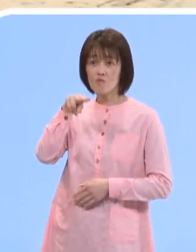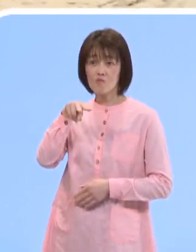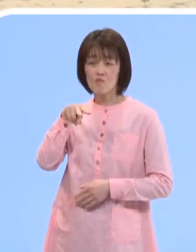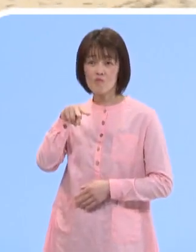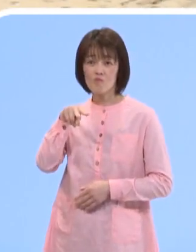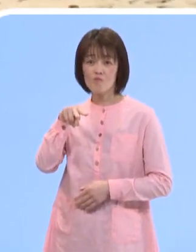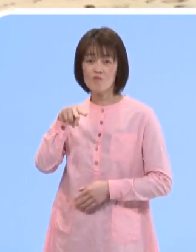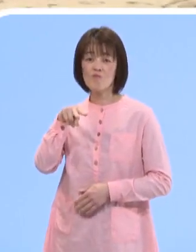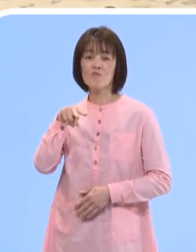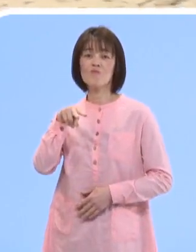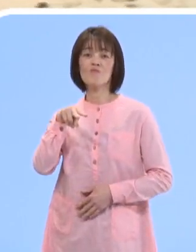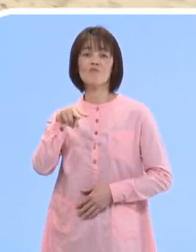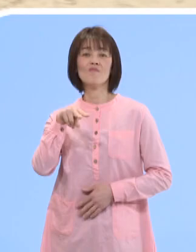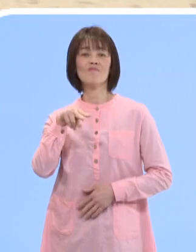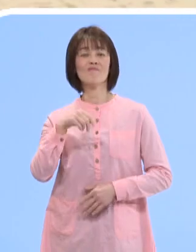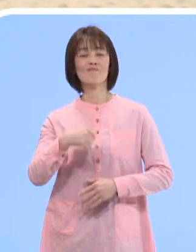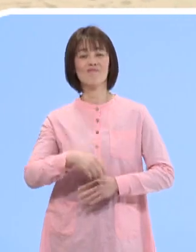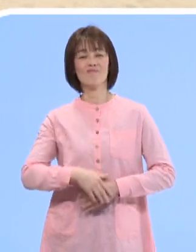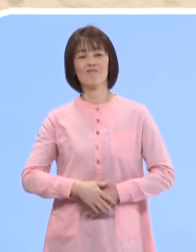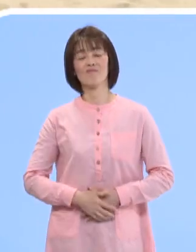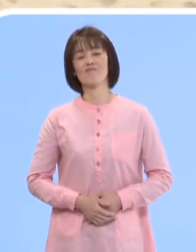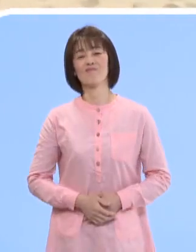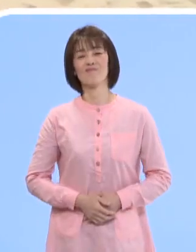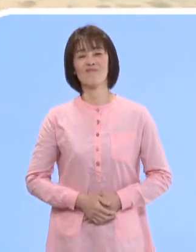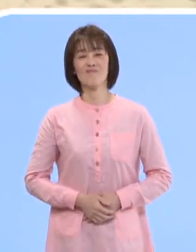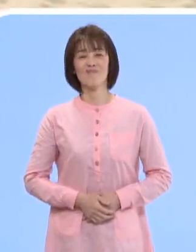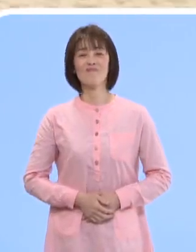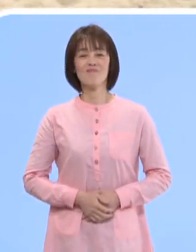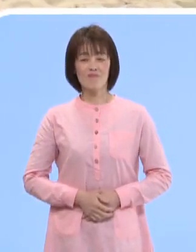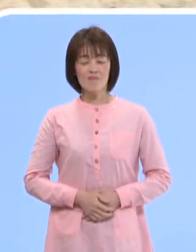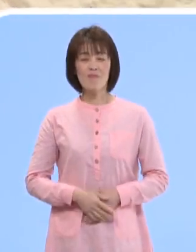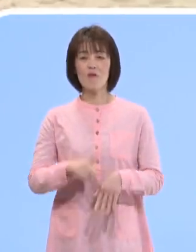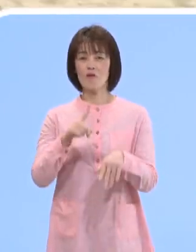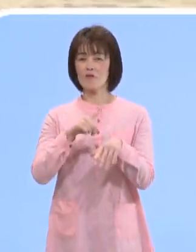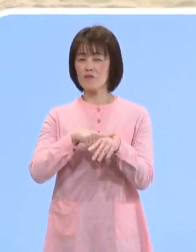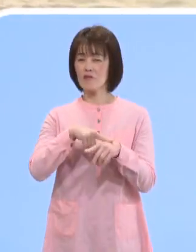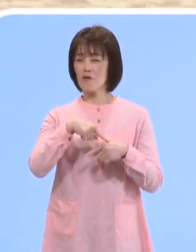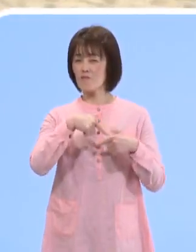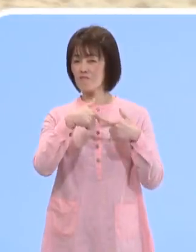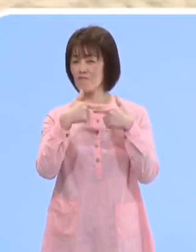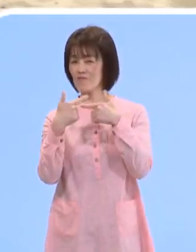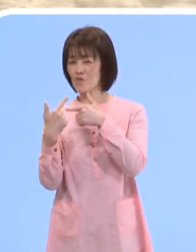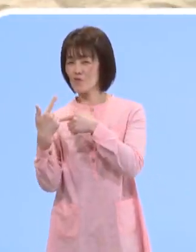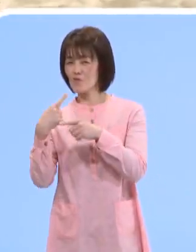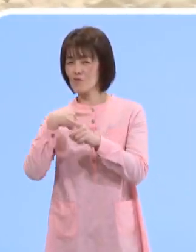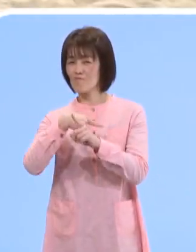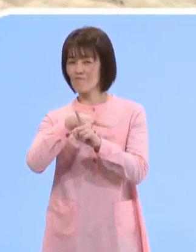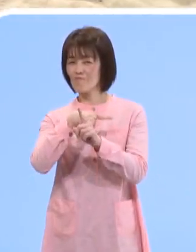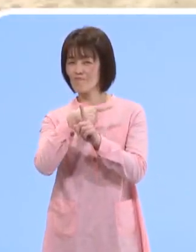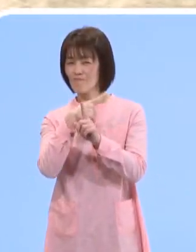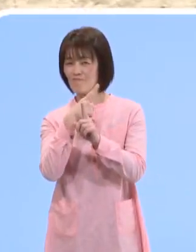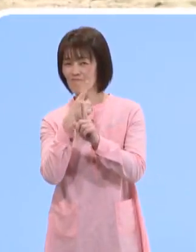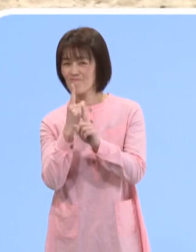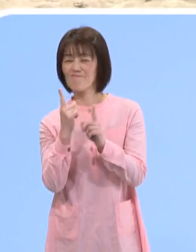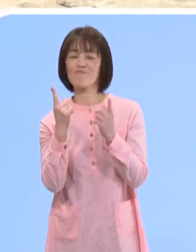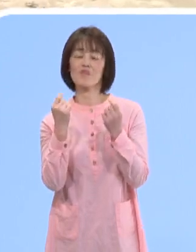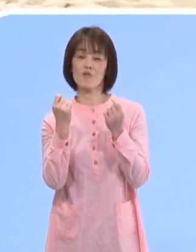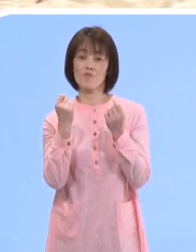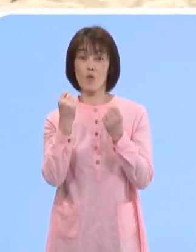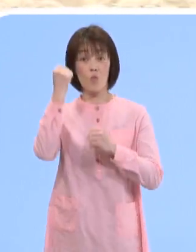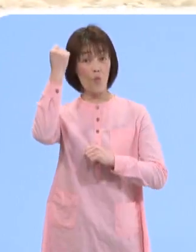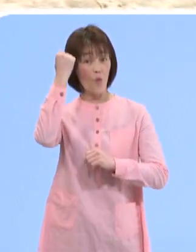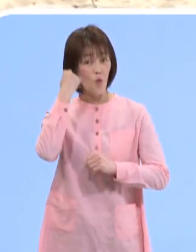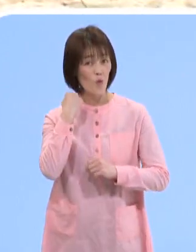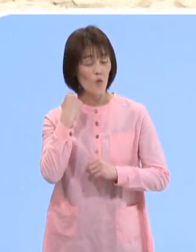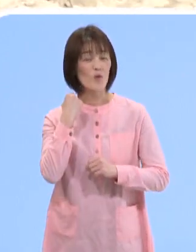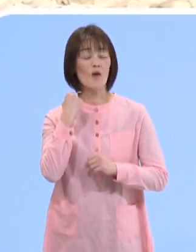ゆっくりと時間が流れていきますね。あ、おは